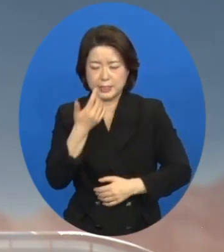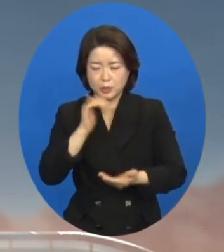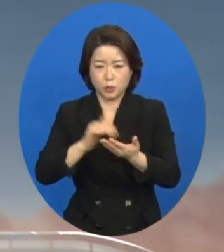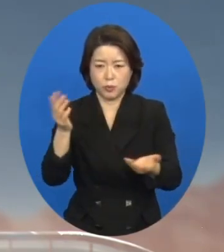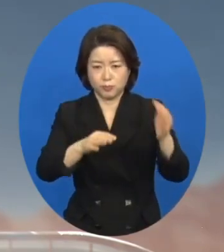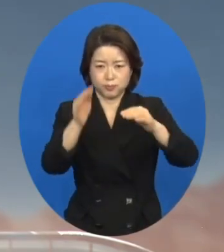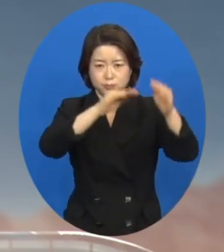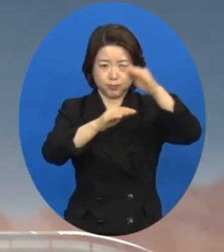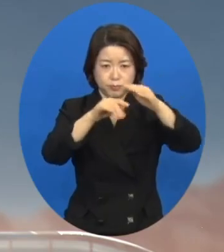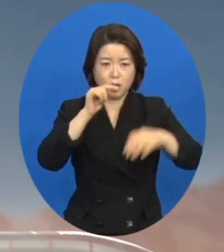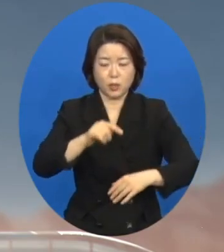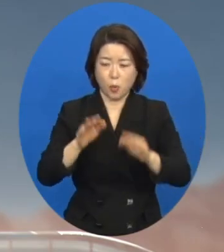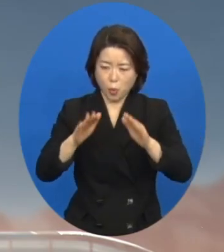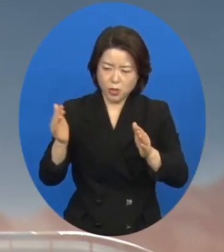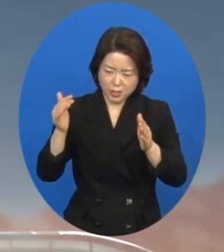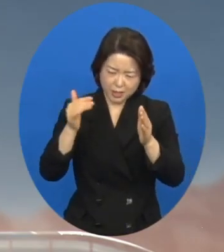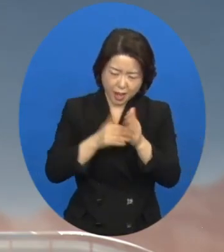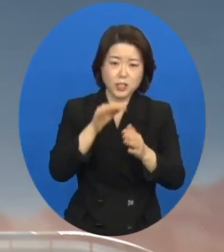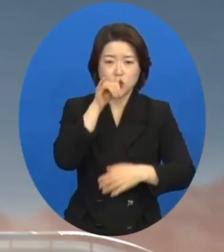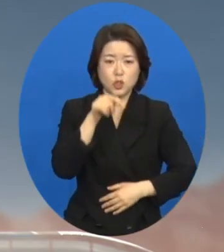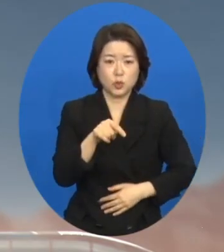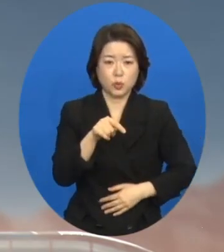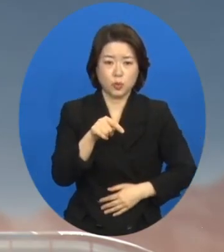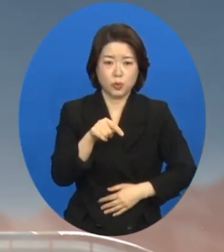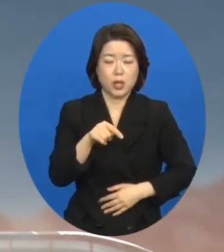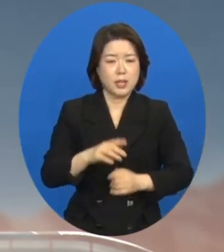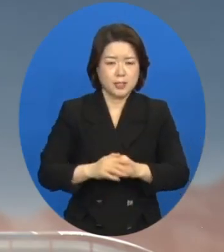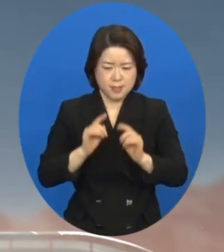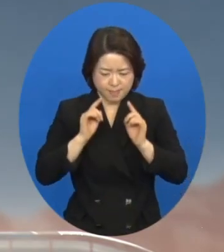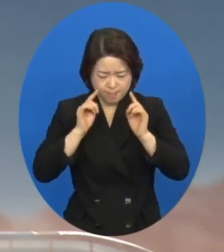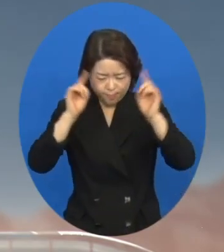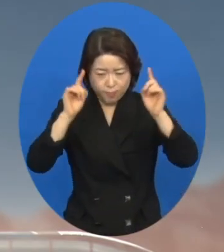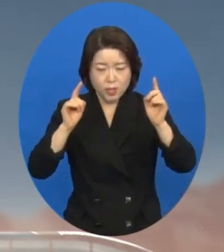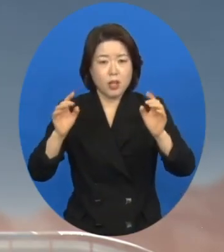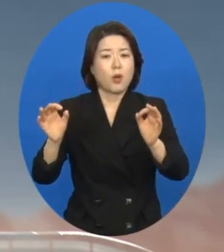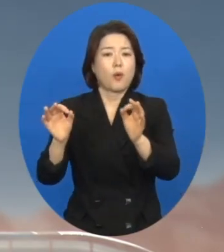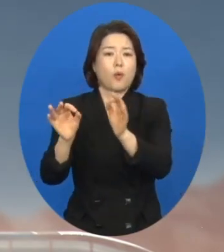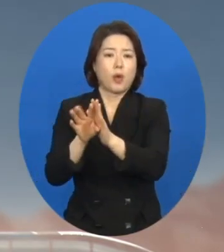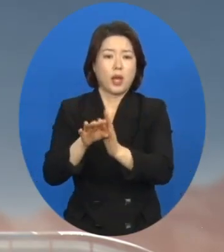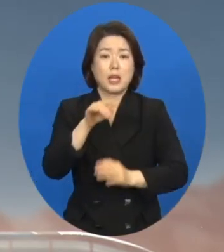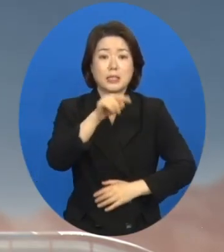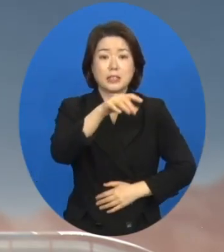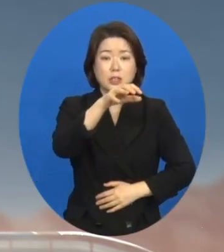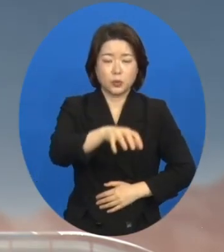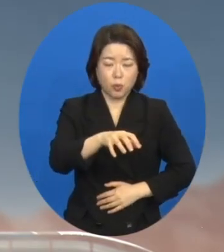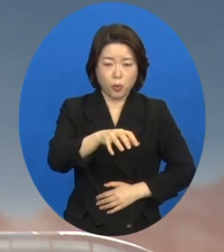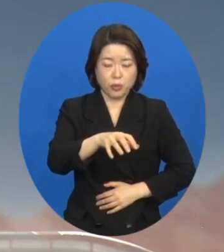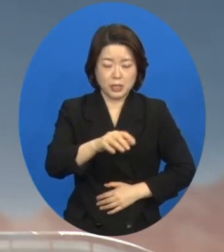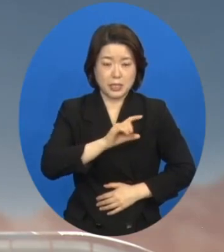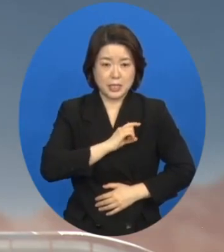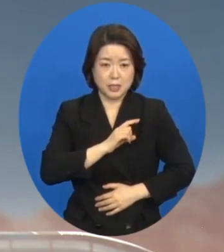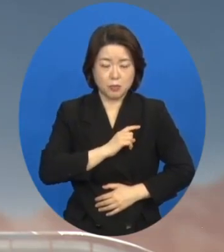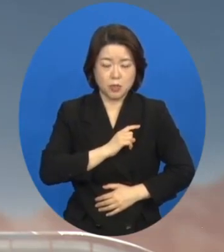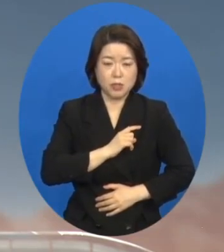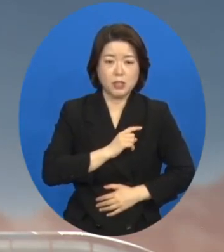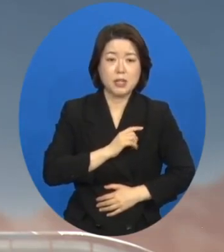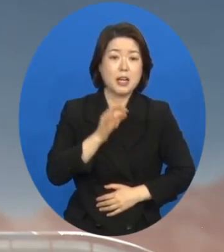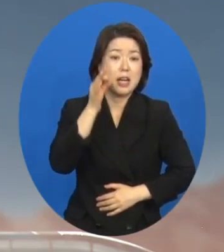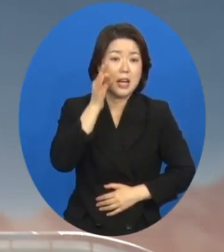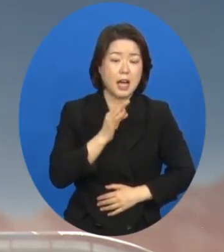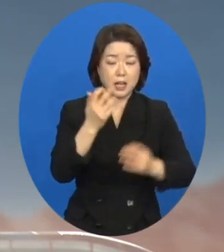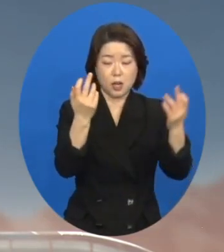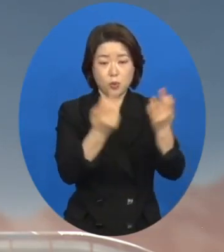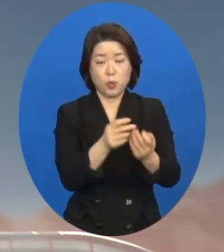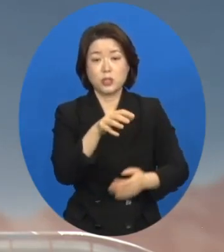쌓았는데 오늘까지 있다. 주님께서 그제서야 맹렬한 진노를 거두셨다. 그곳 이름을 오늘까지도 아골 골짜기라고 부른다.